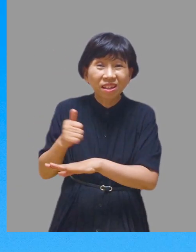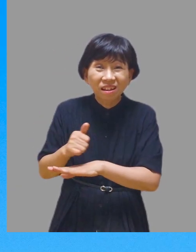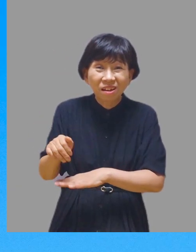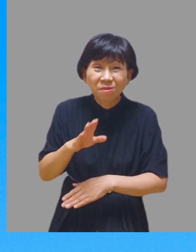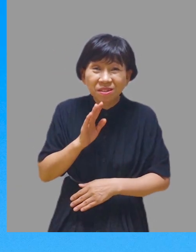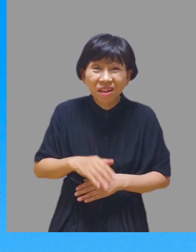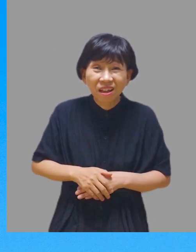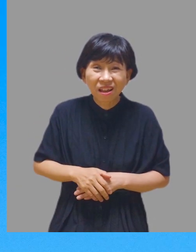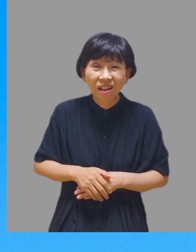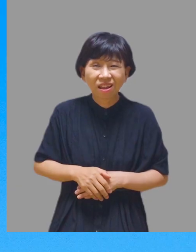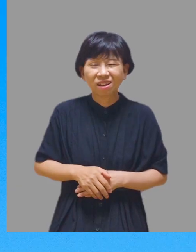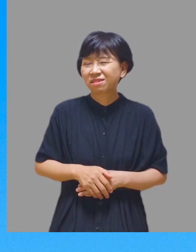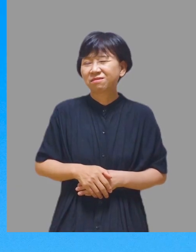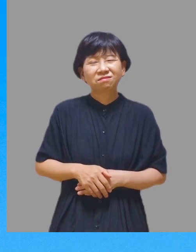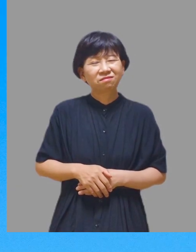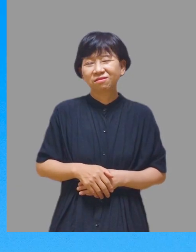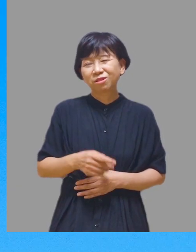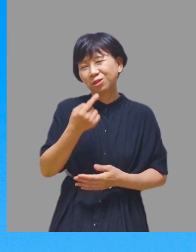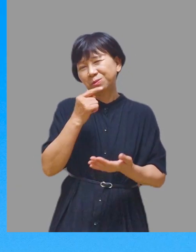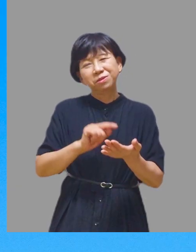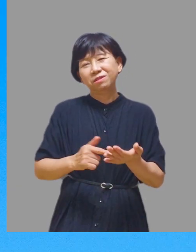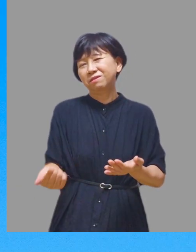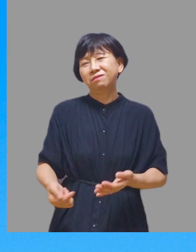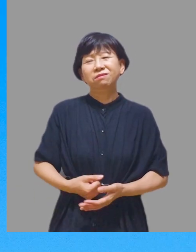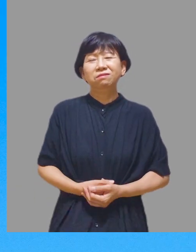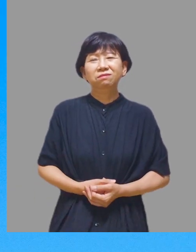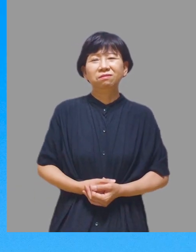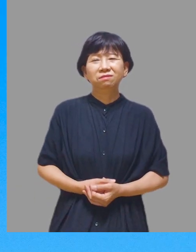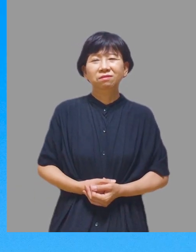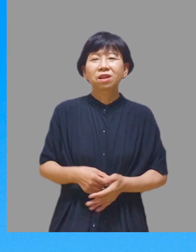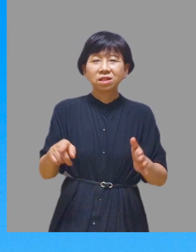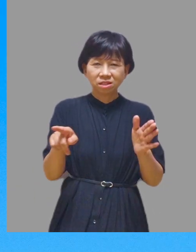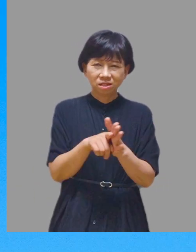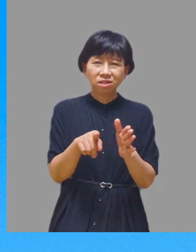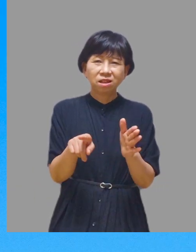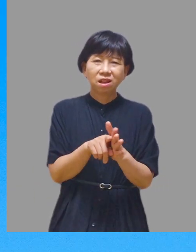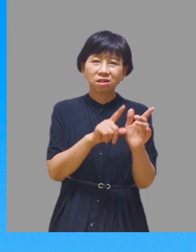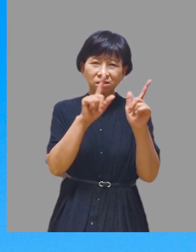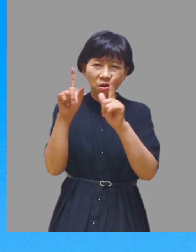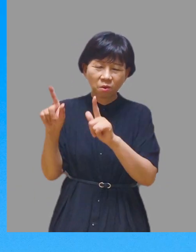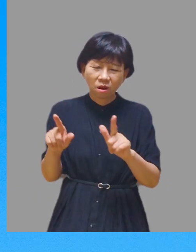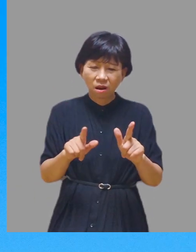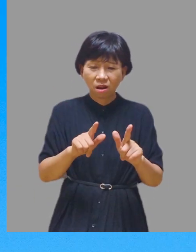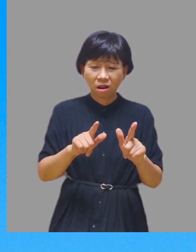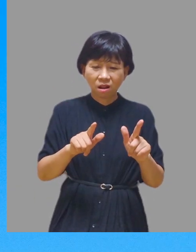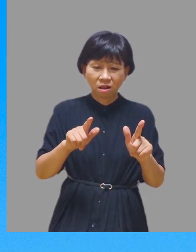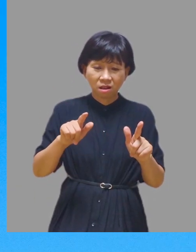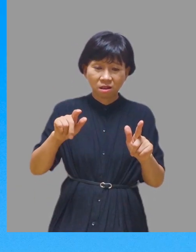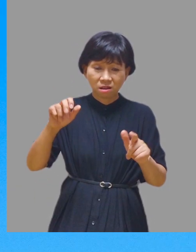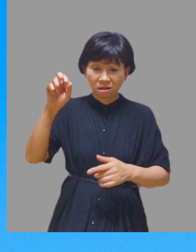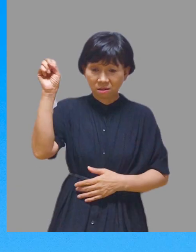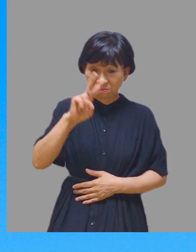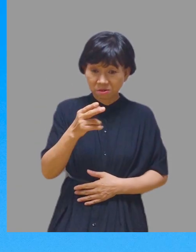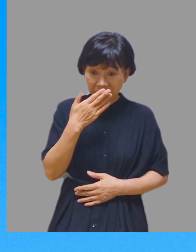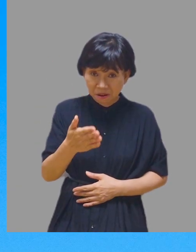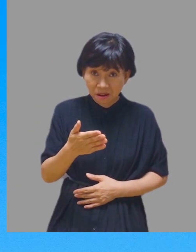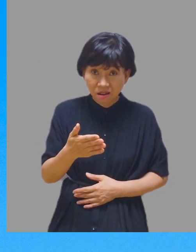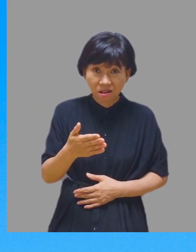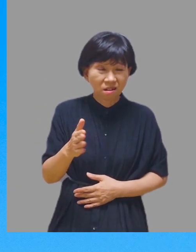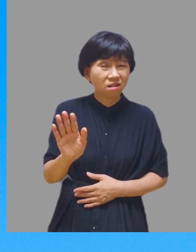않습니다. 세상은 호락호락하지 않아요. 신앙은요, 하루아침에 연거는 열매가